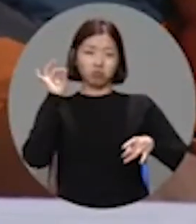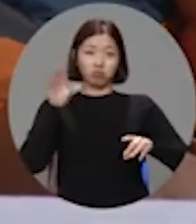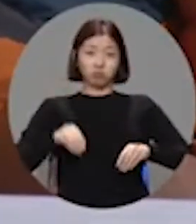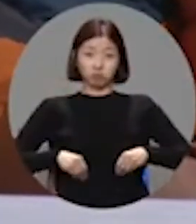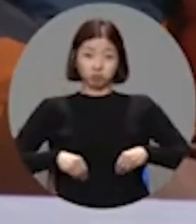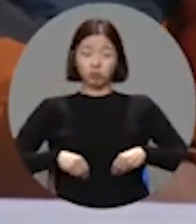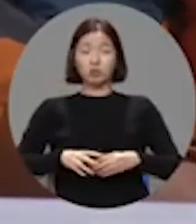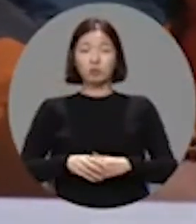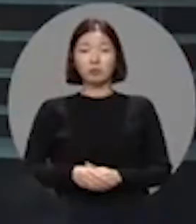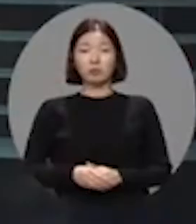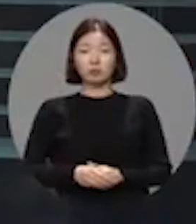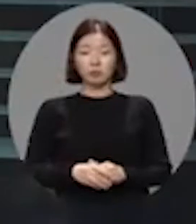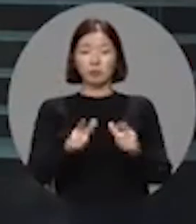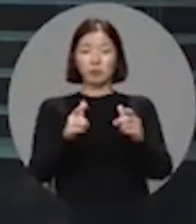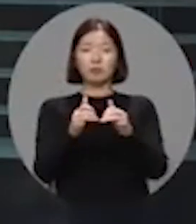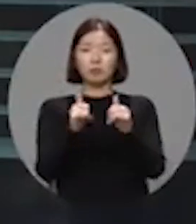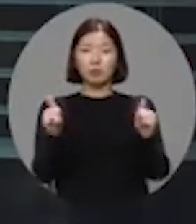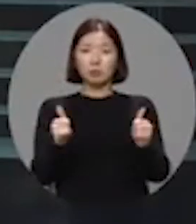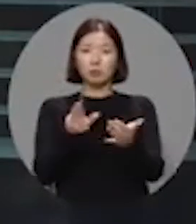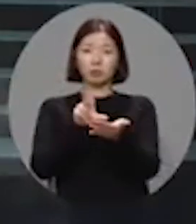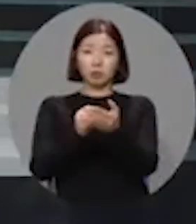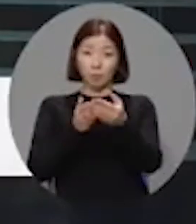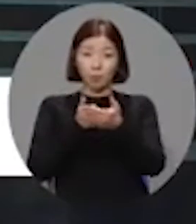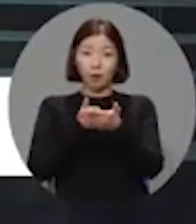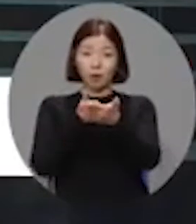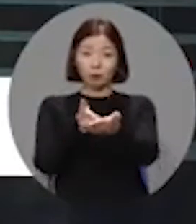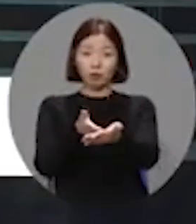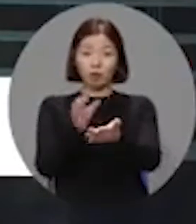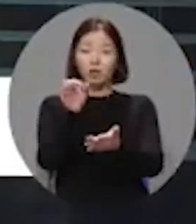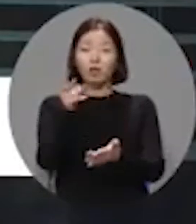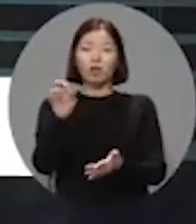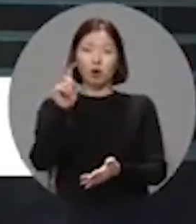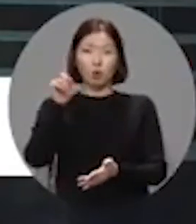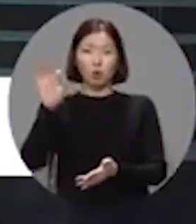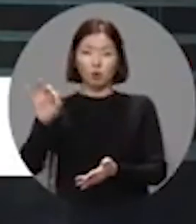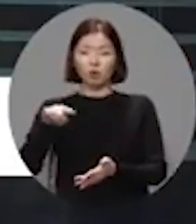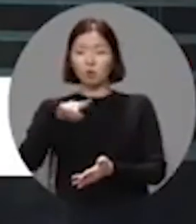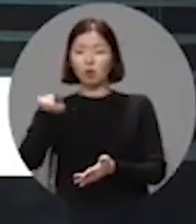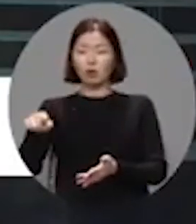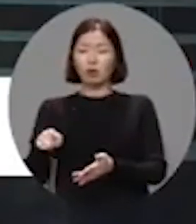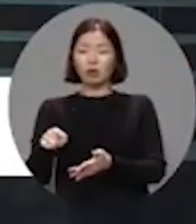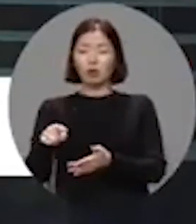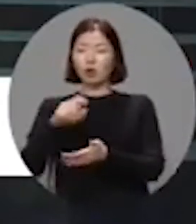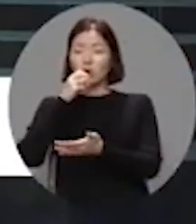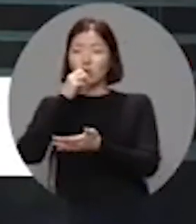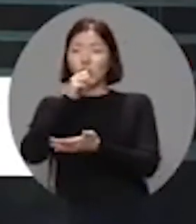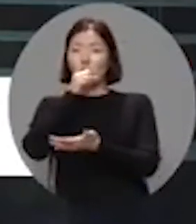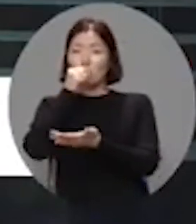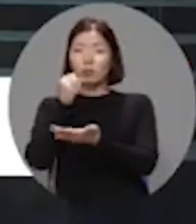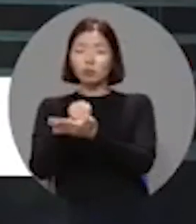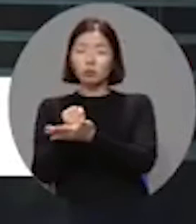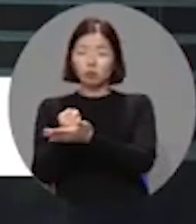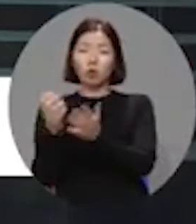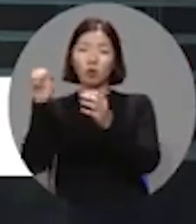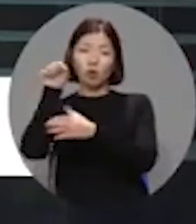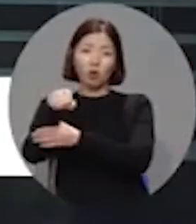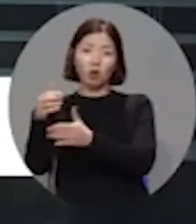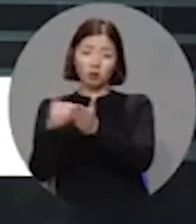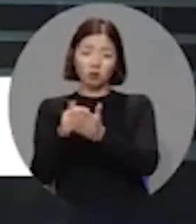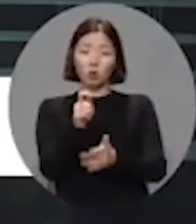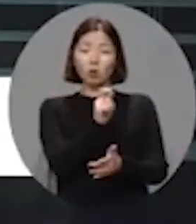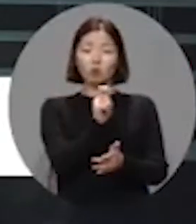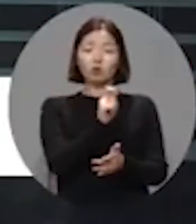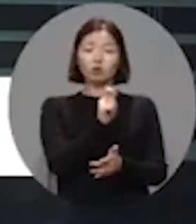겁니다. 주민들이 문제를 제기하자 영광군은 적법하게 축사 허가가 이루어졌다고 하고